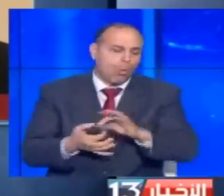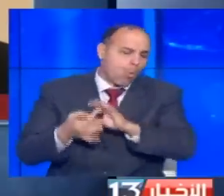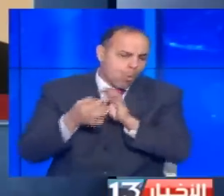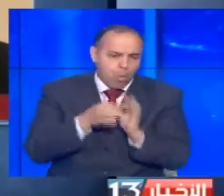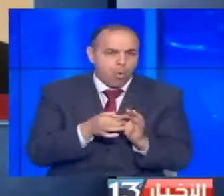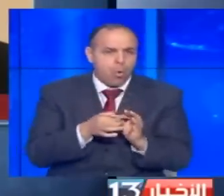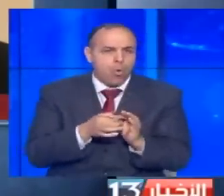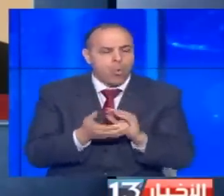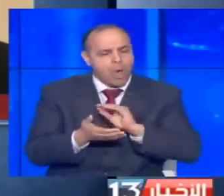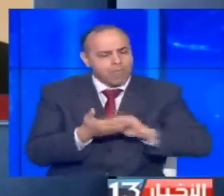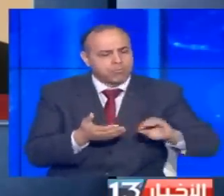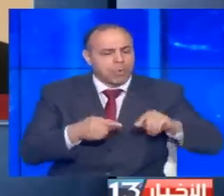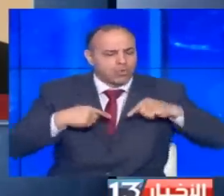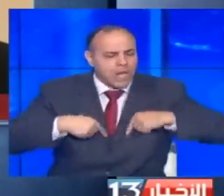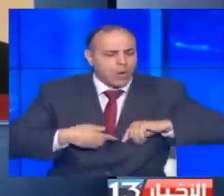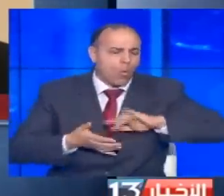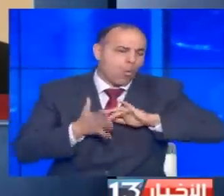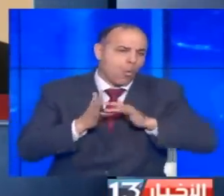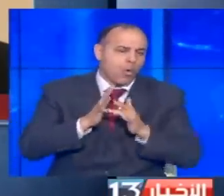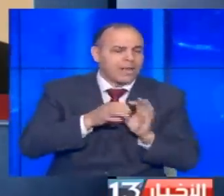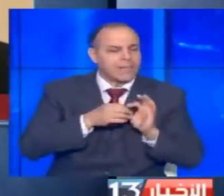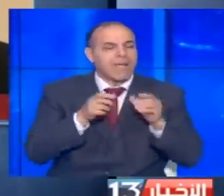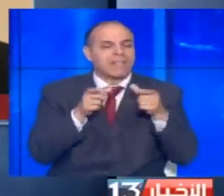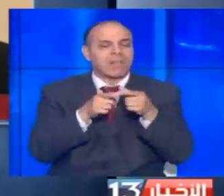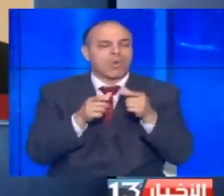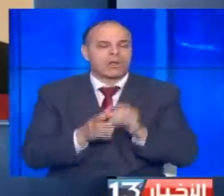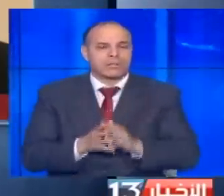والدواوين والمنشات العموميه